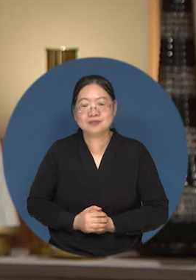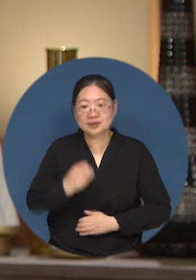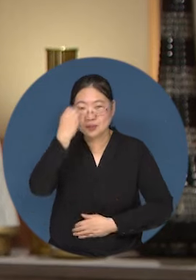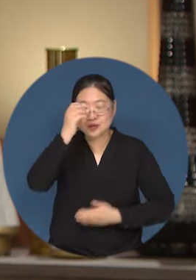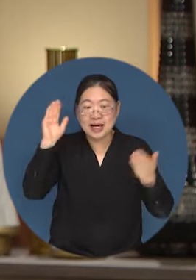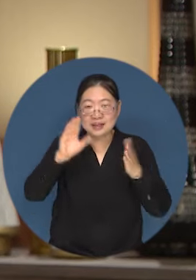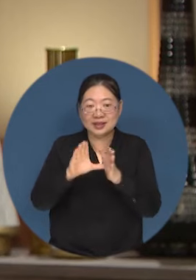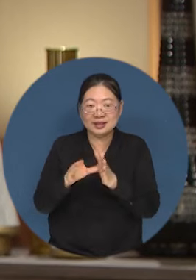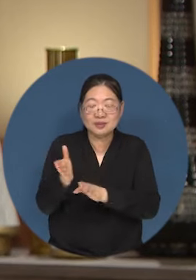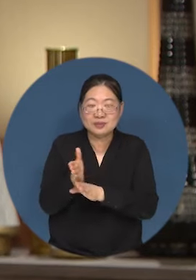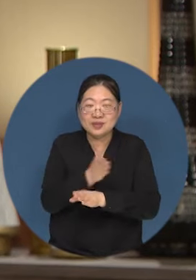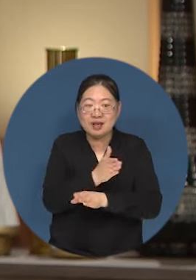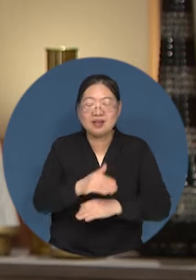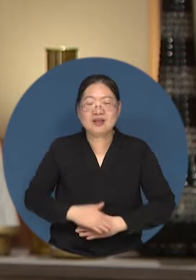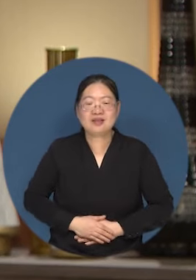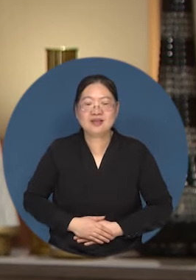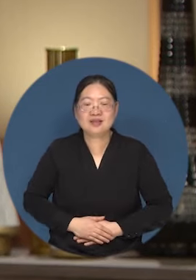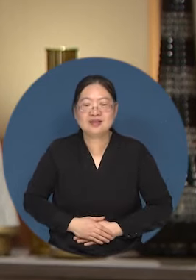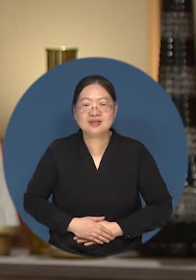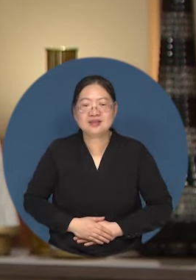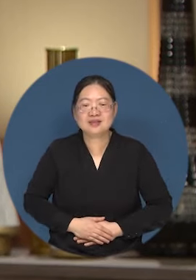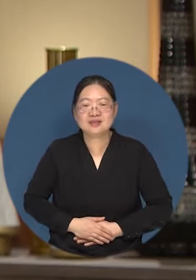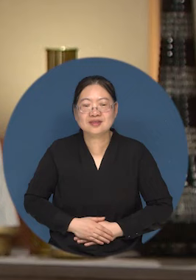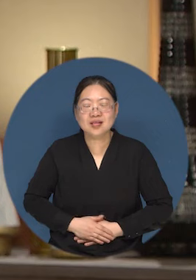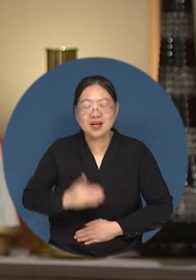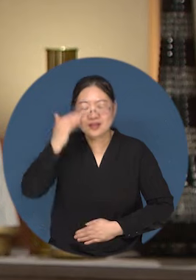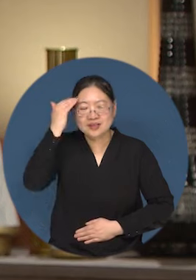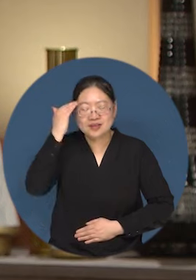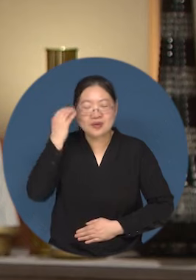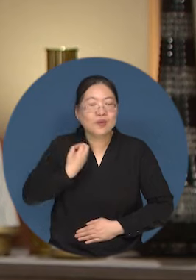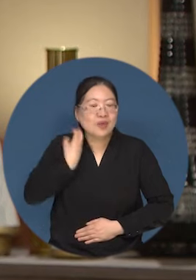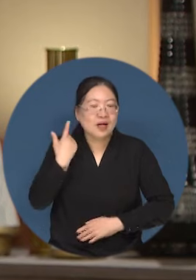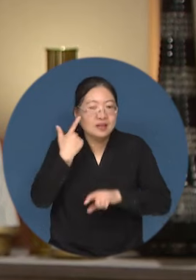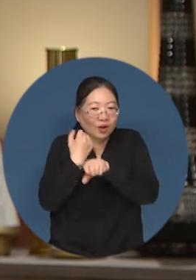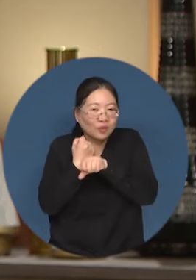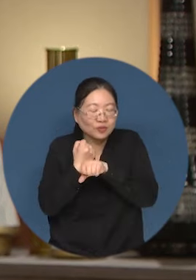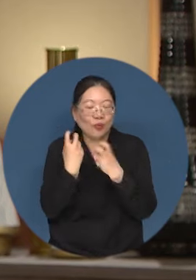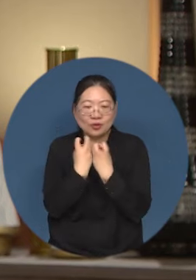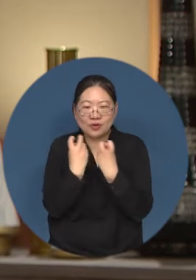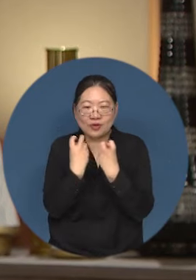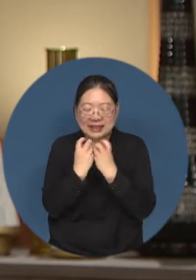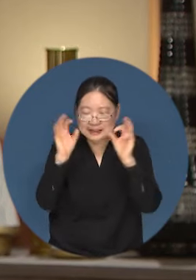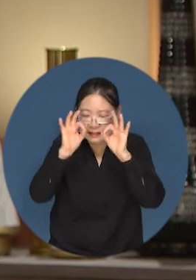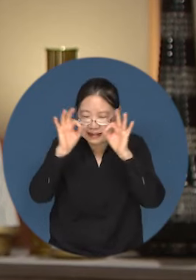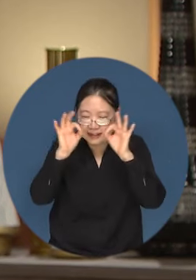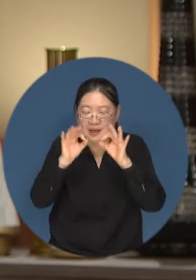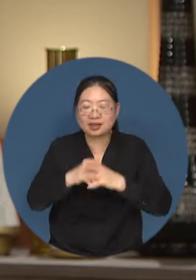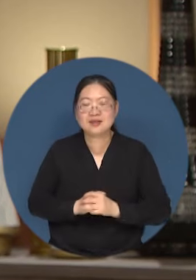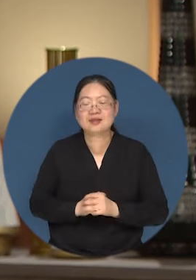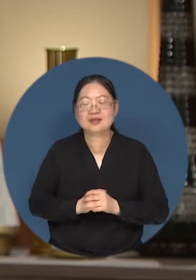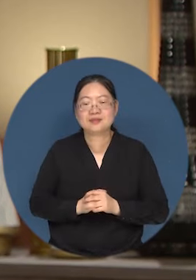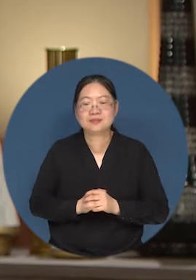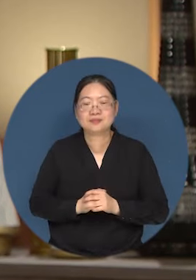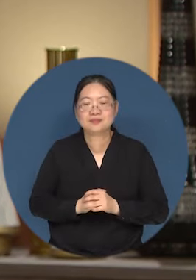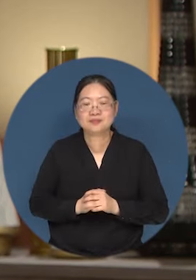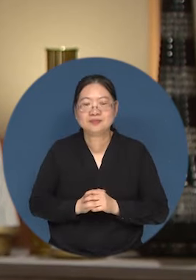고등학생 때부터 이제 우리나라에서 어떻게 고래가 연구되고 있는지 이제 찾아보기 시작했죠. 네, 네. 그때